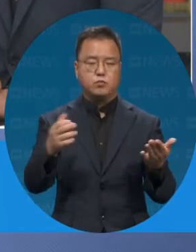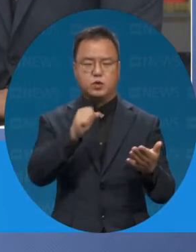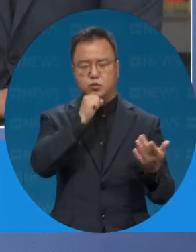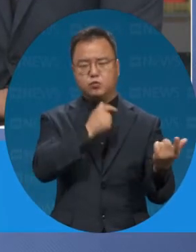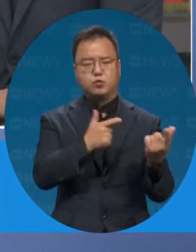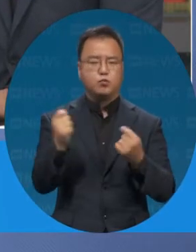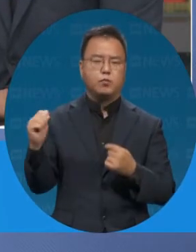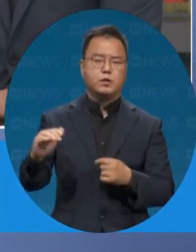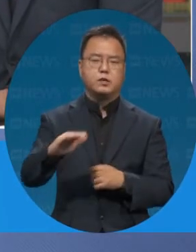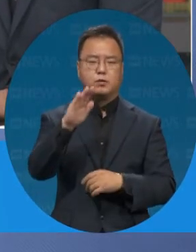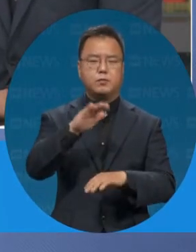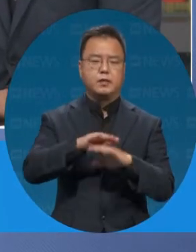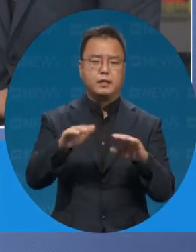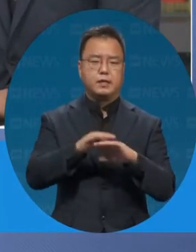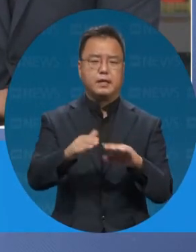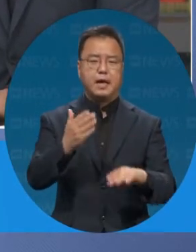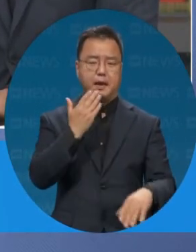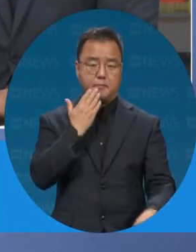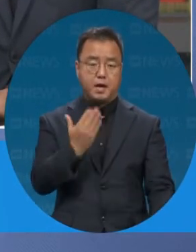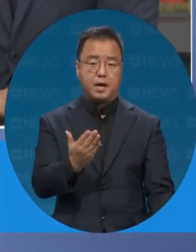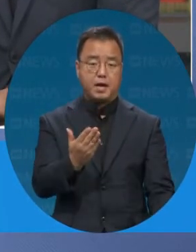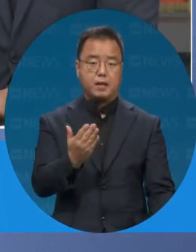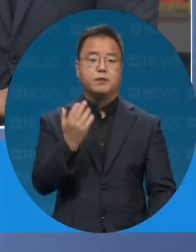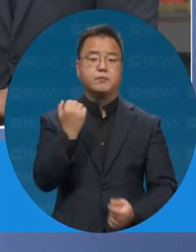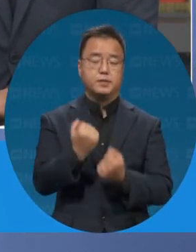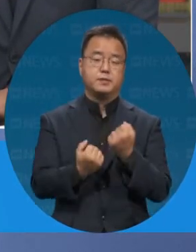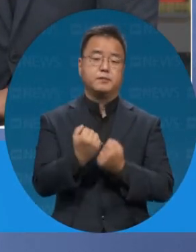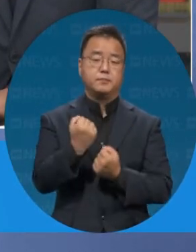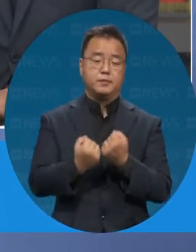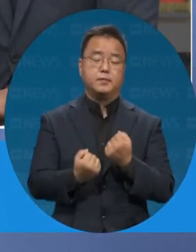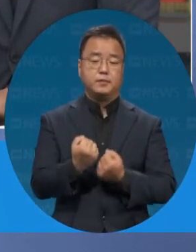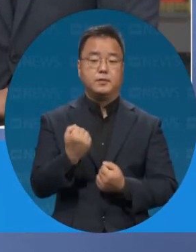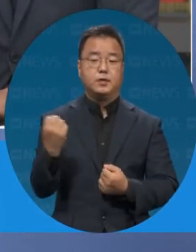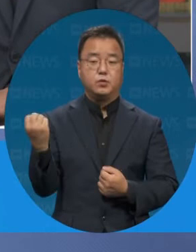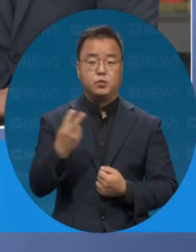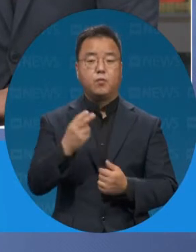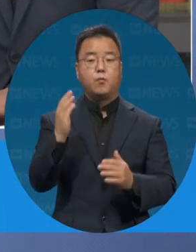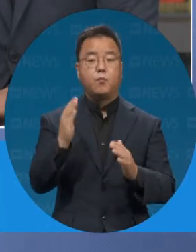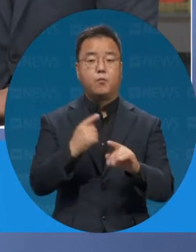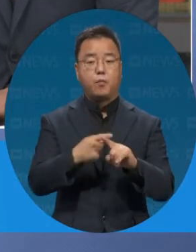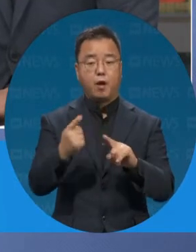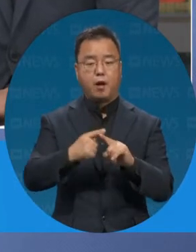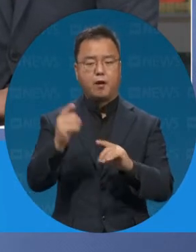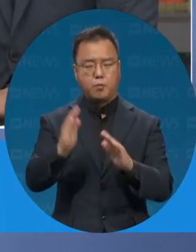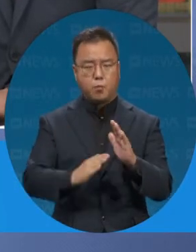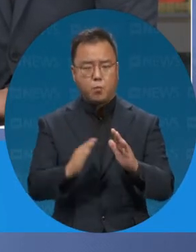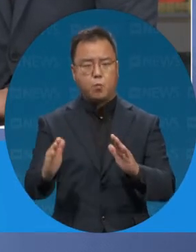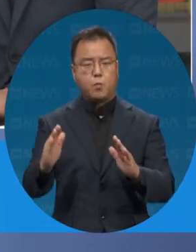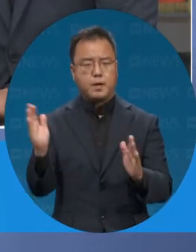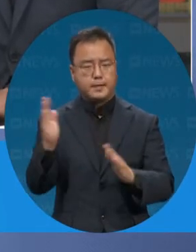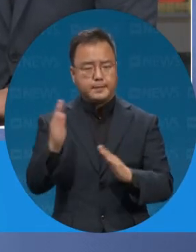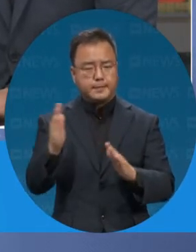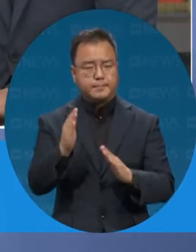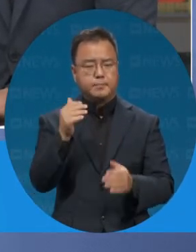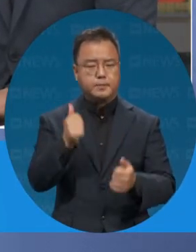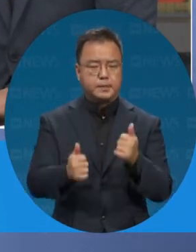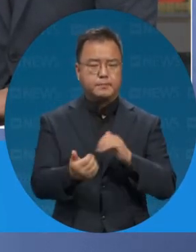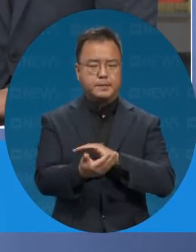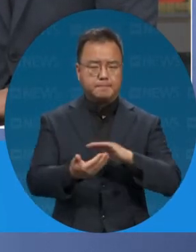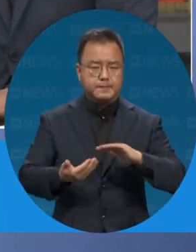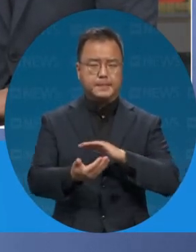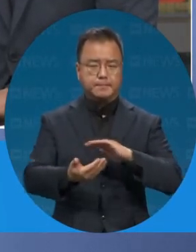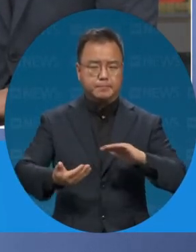현상 도 해결할 수 있을 거라고 설명했습니다 또 공정한 평가 기준을 마련하고 학생들이 시험을 미리 준비할 수 있도록